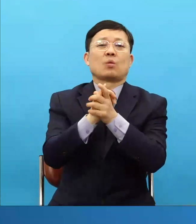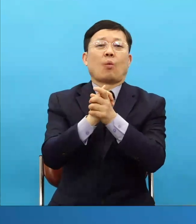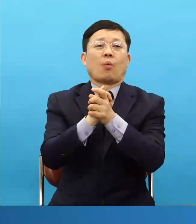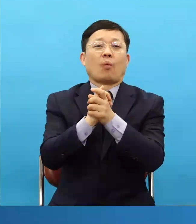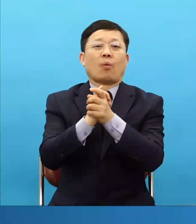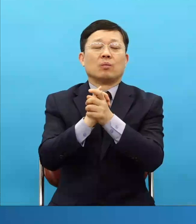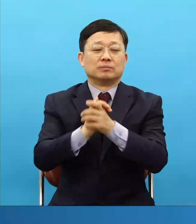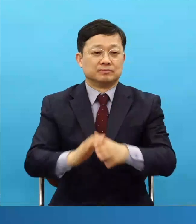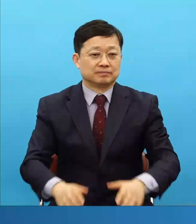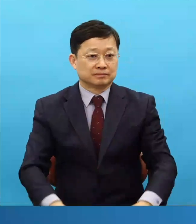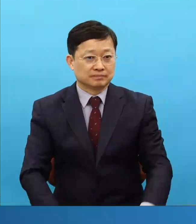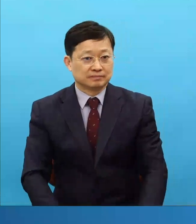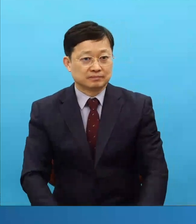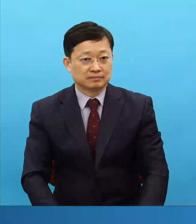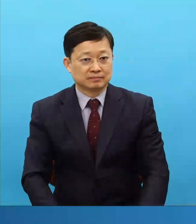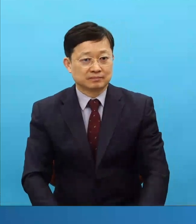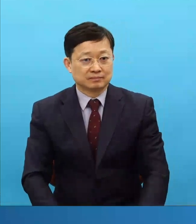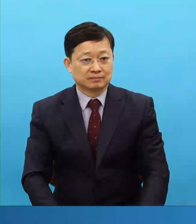그러고는